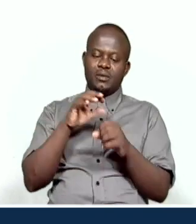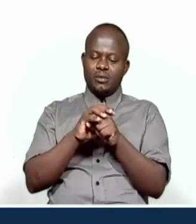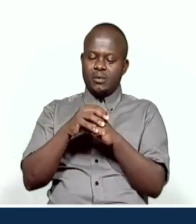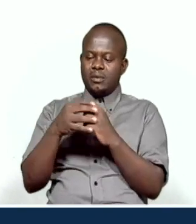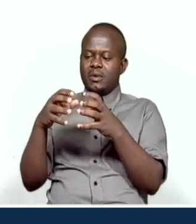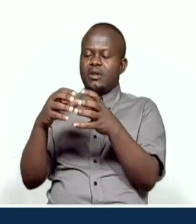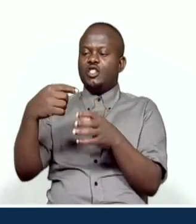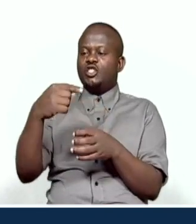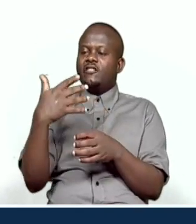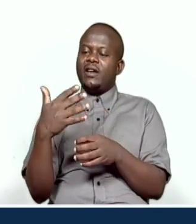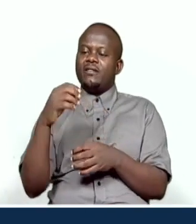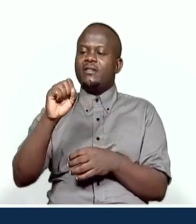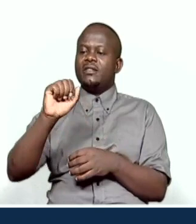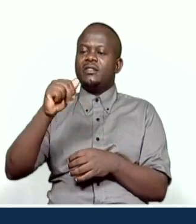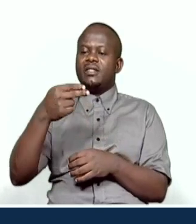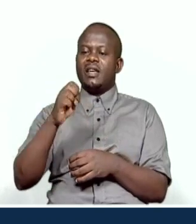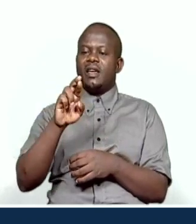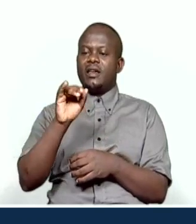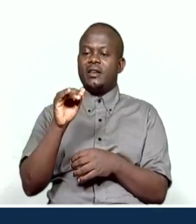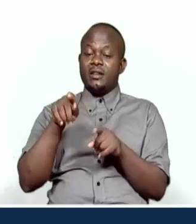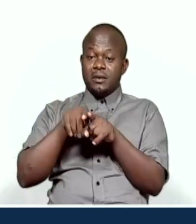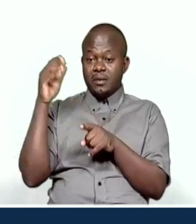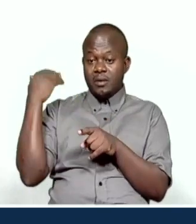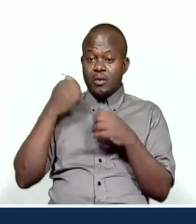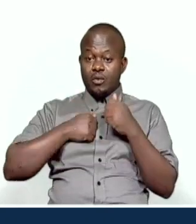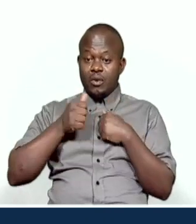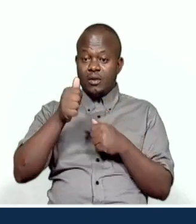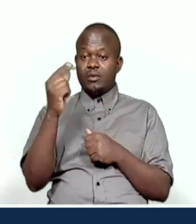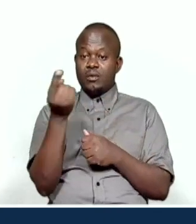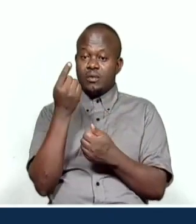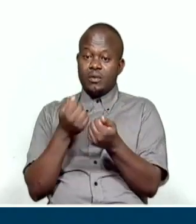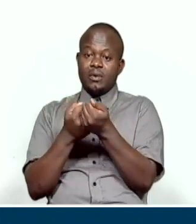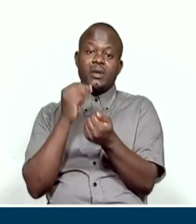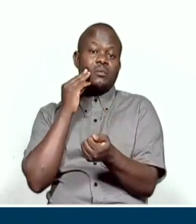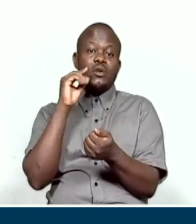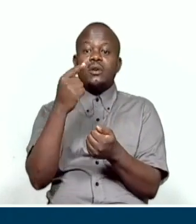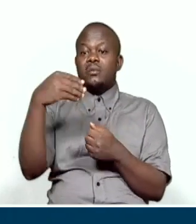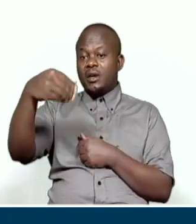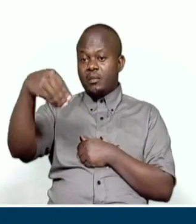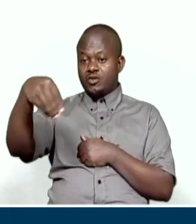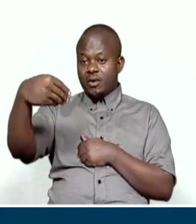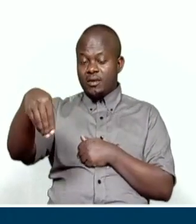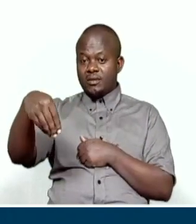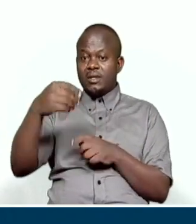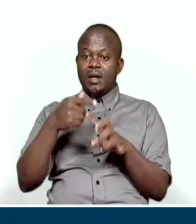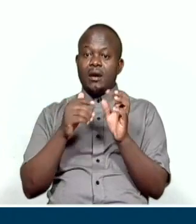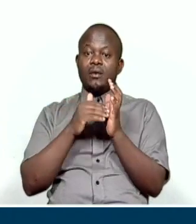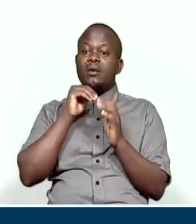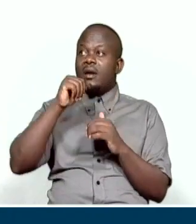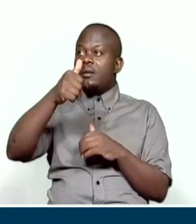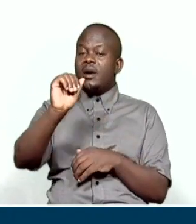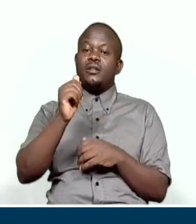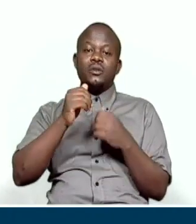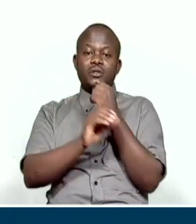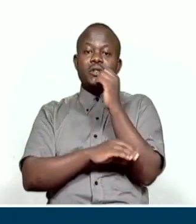rya G5 Sahel nk'uko nabisobanuye. Rwanda ni rwo rwonyine rwaduteye inkunga ya miliyoni imwe y'amadolari, ariko Rwanda si cyo gihugu gikize